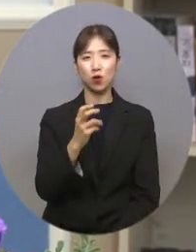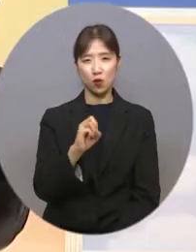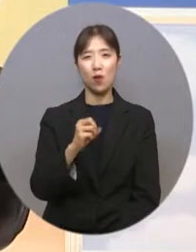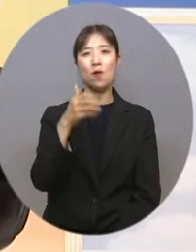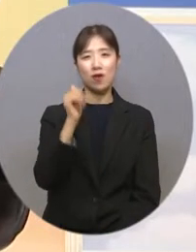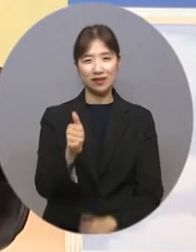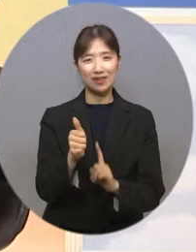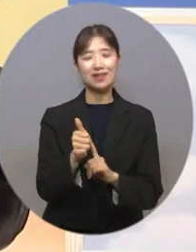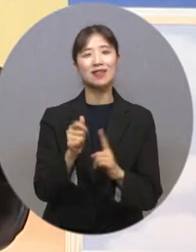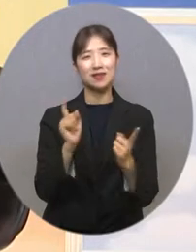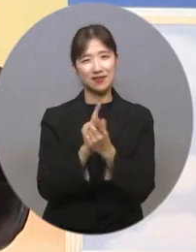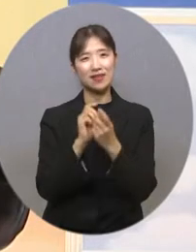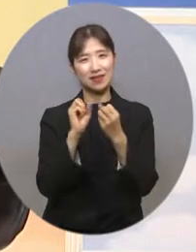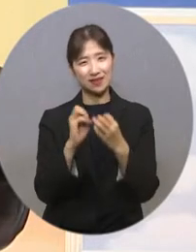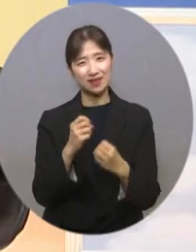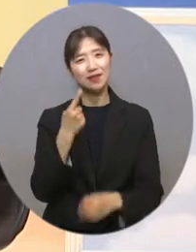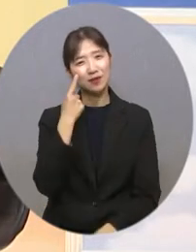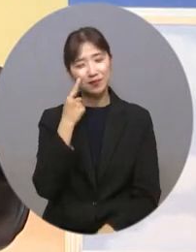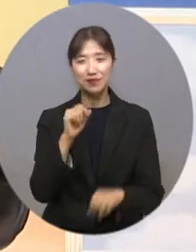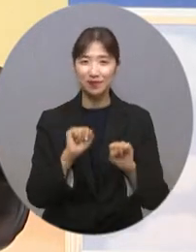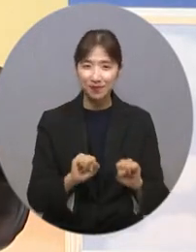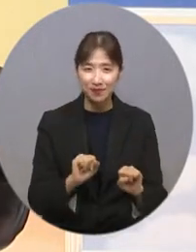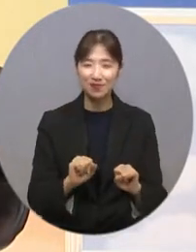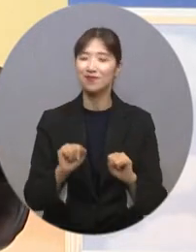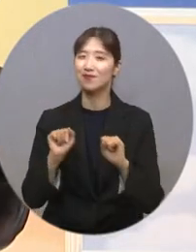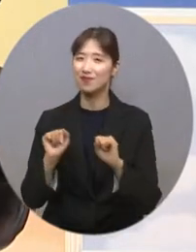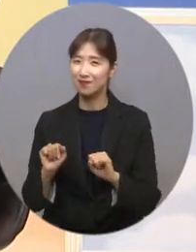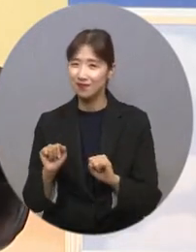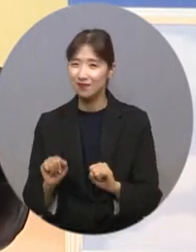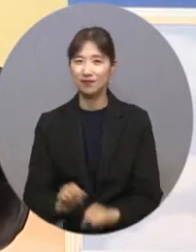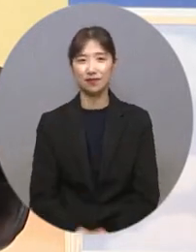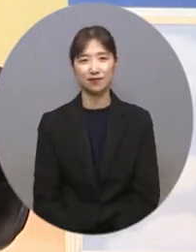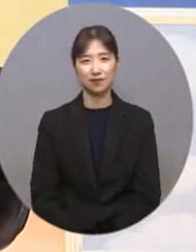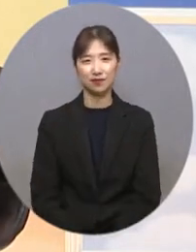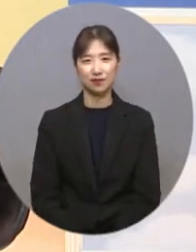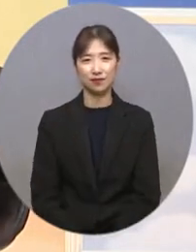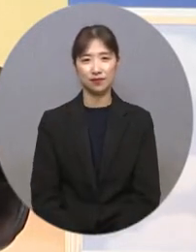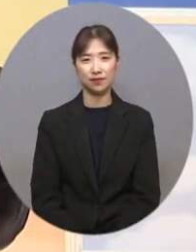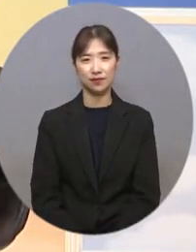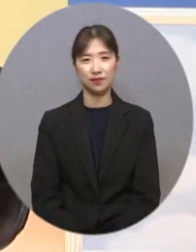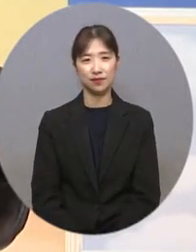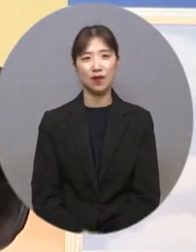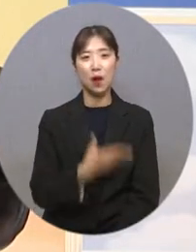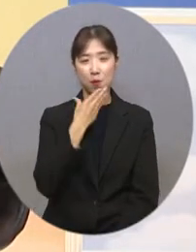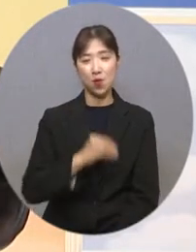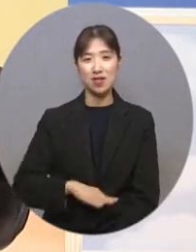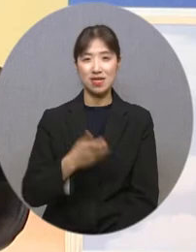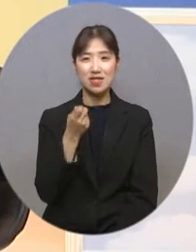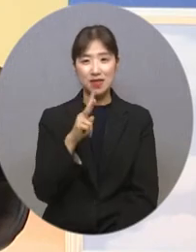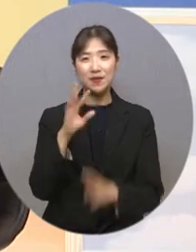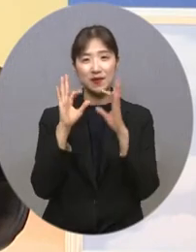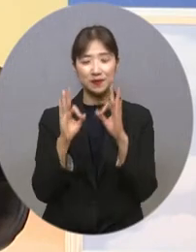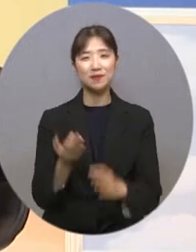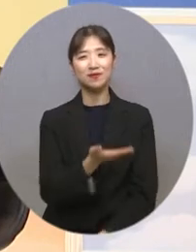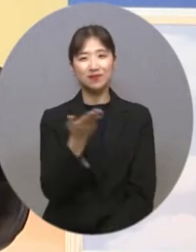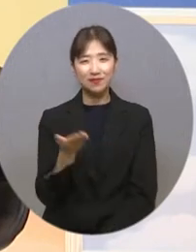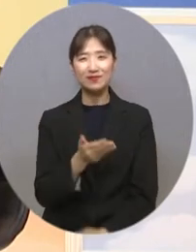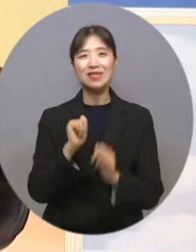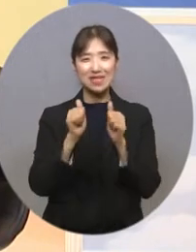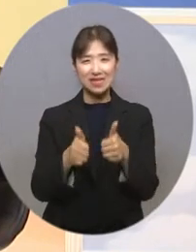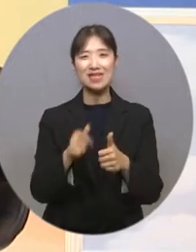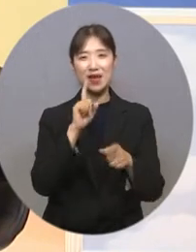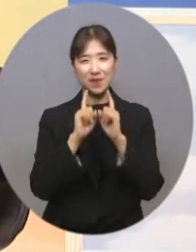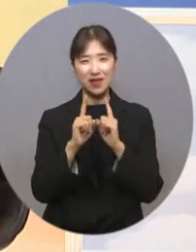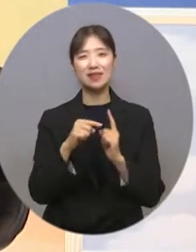하겠습니다. 원장님, 안녕하십니까? 안녕하세요. 네. 전장님, 복지TV 시청자 여러분들께 인사 말씀과